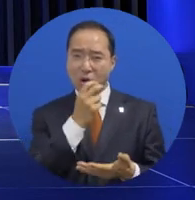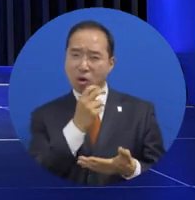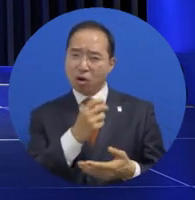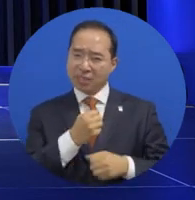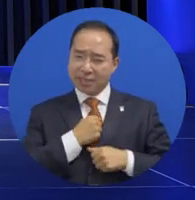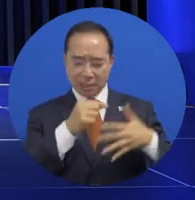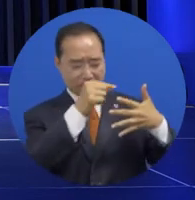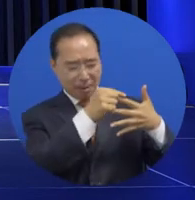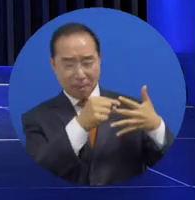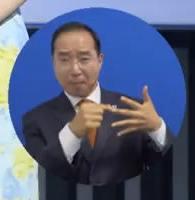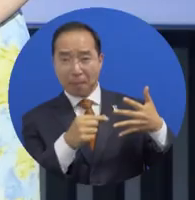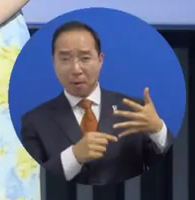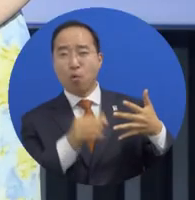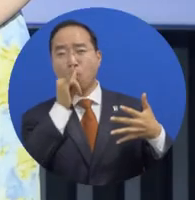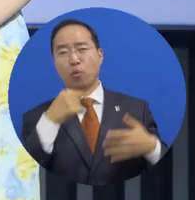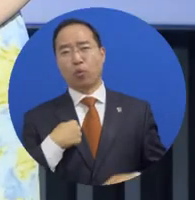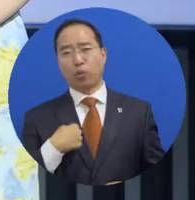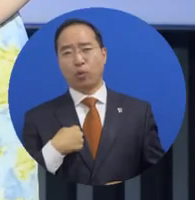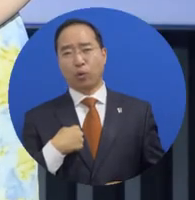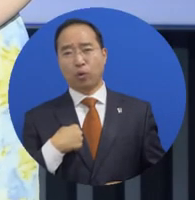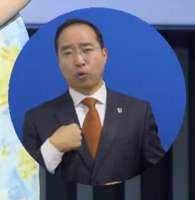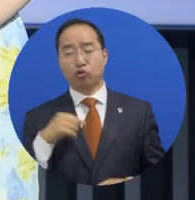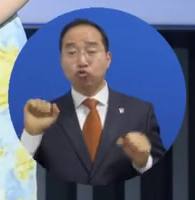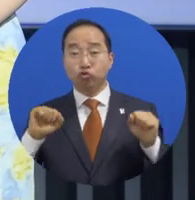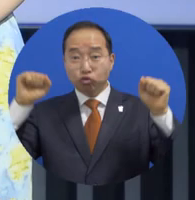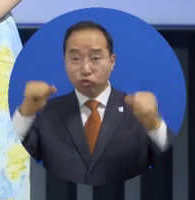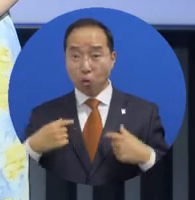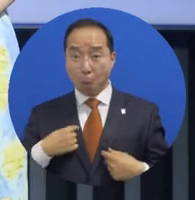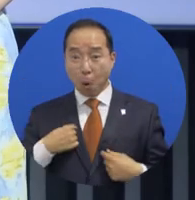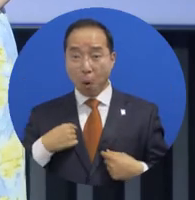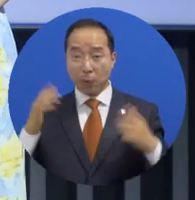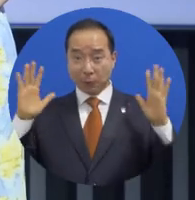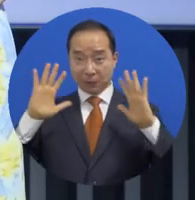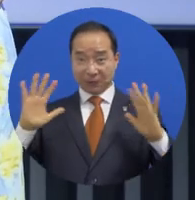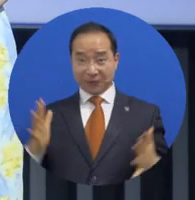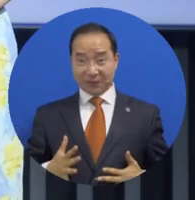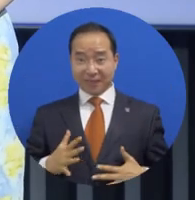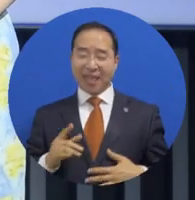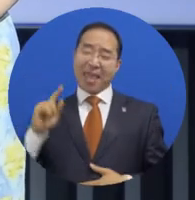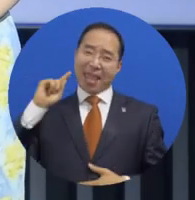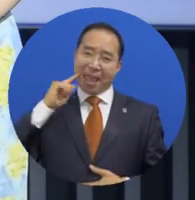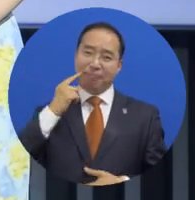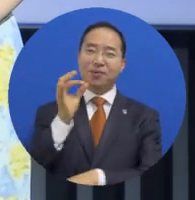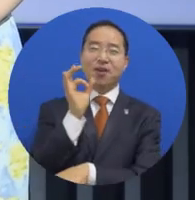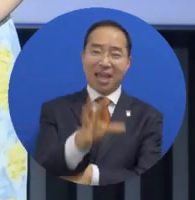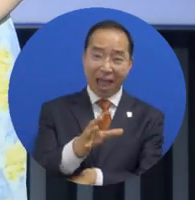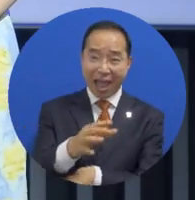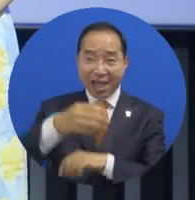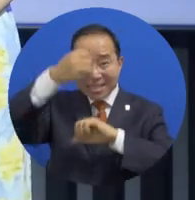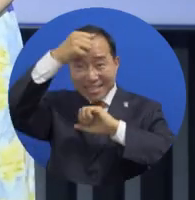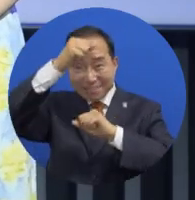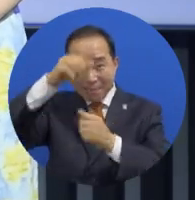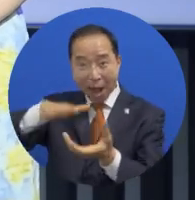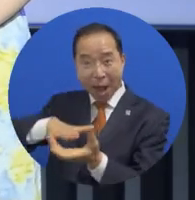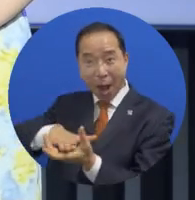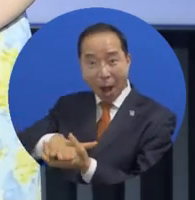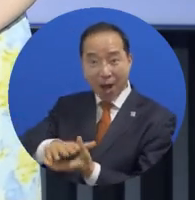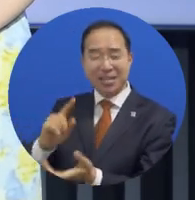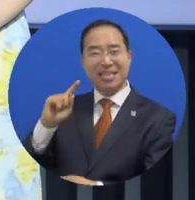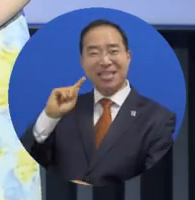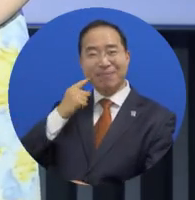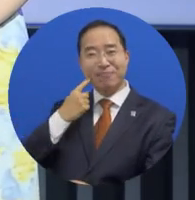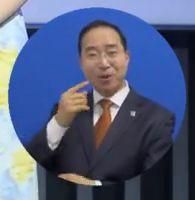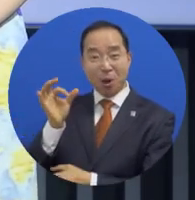어떤 자잘한 규칙이 많고요. 그리고 저는 운동복을 예쁜 걸 사요. 기분 좋게. 운동화도 막 그 형광색을